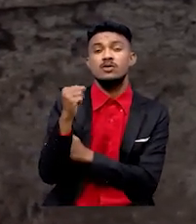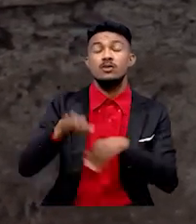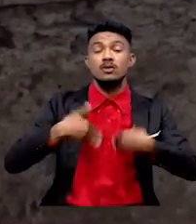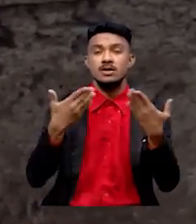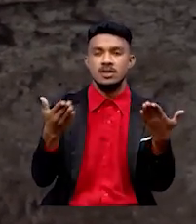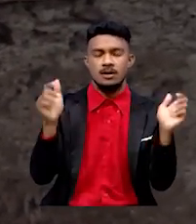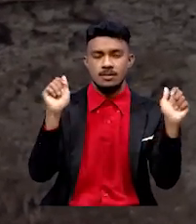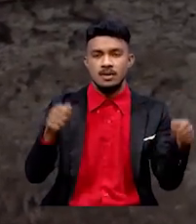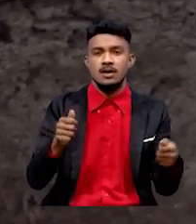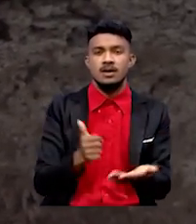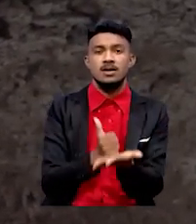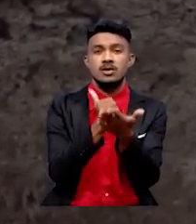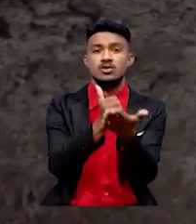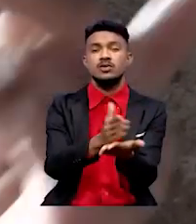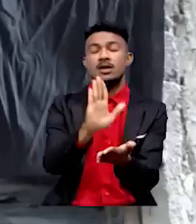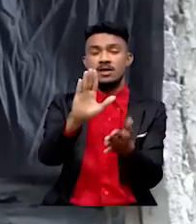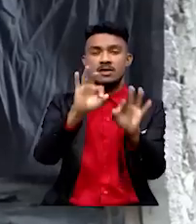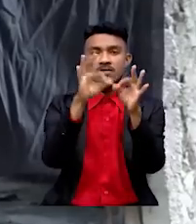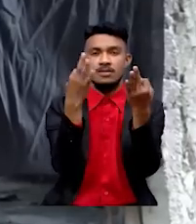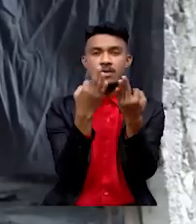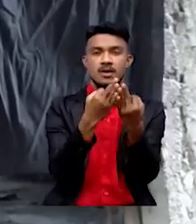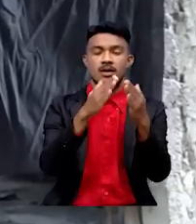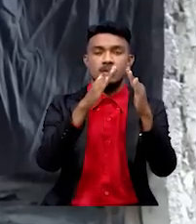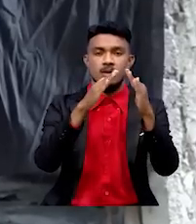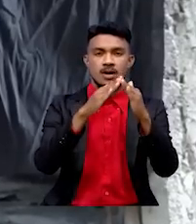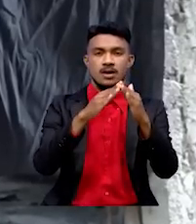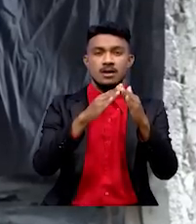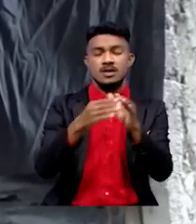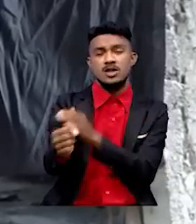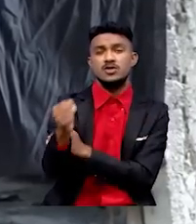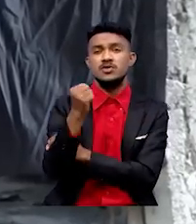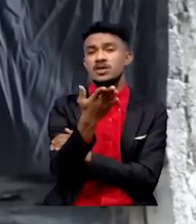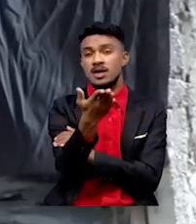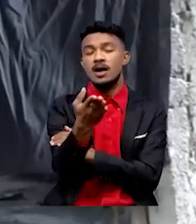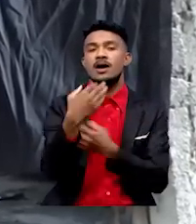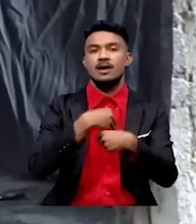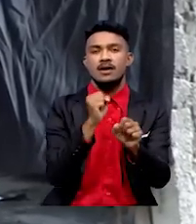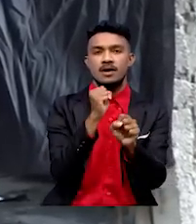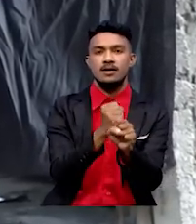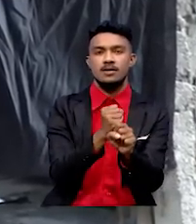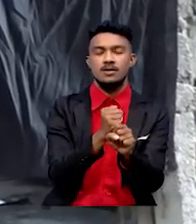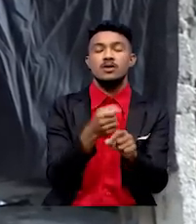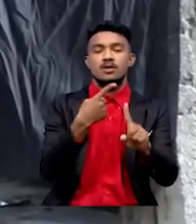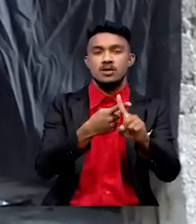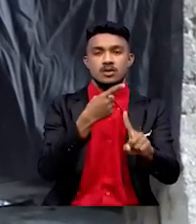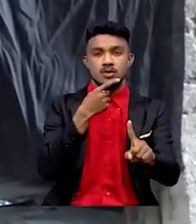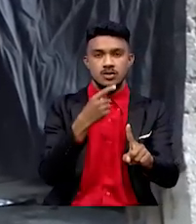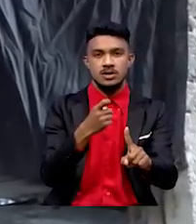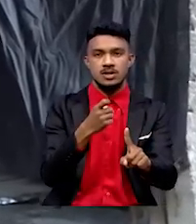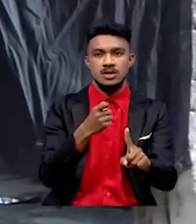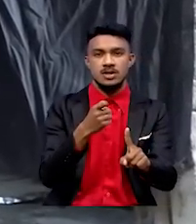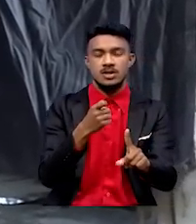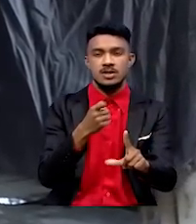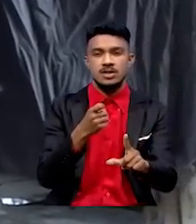Atu sustenta ni familia umalaran. Esforço ni beni halo, li husi, fila